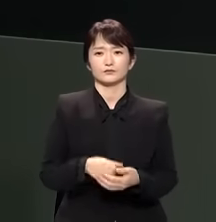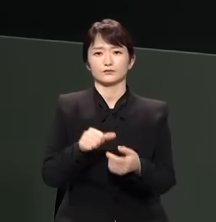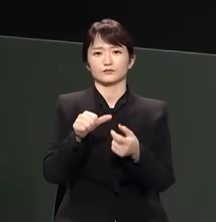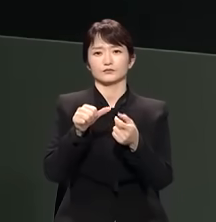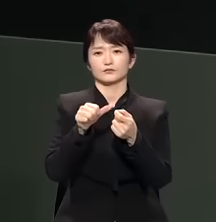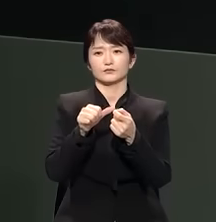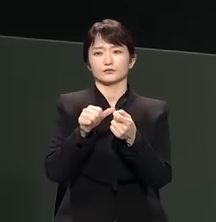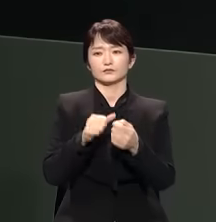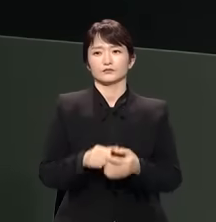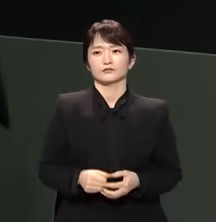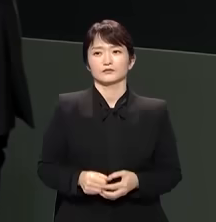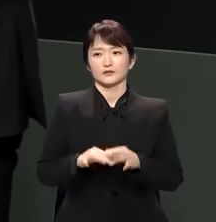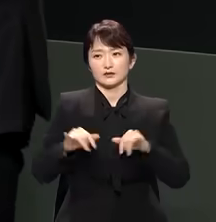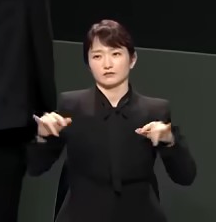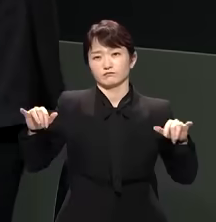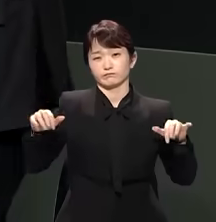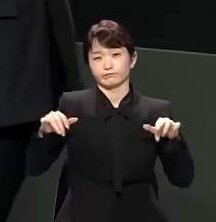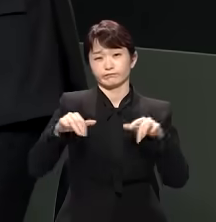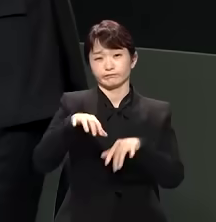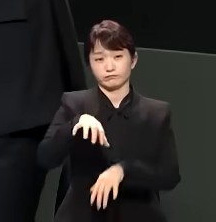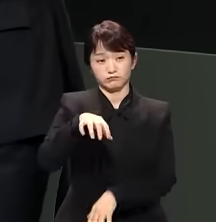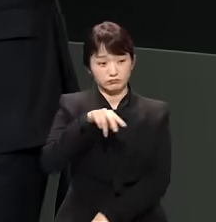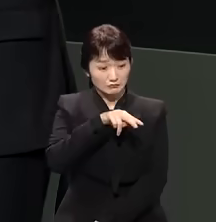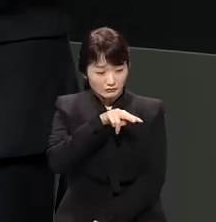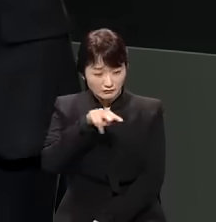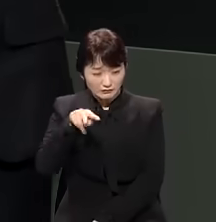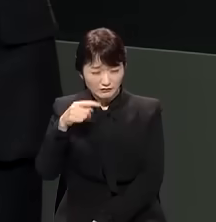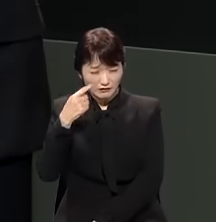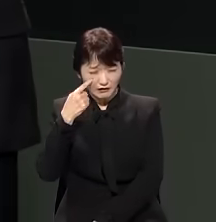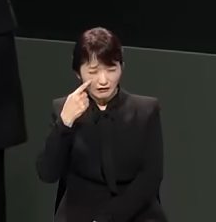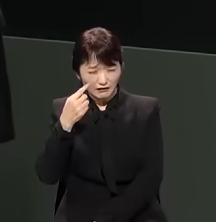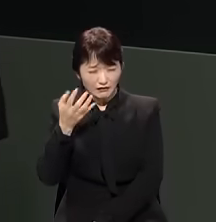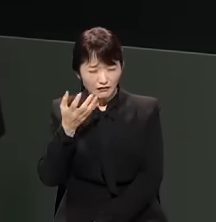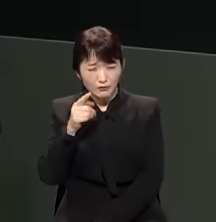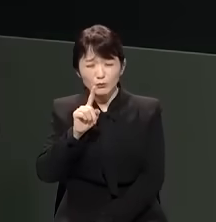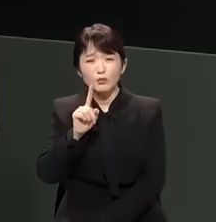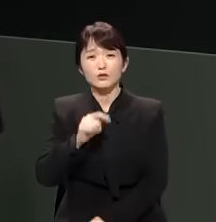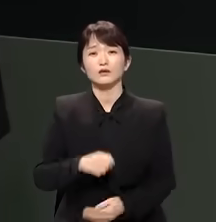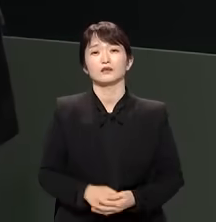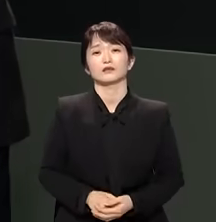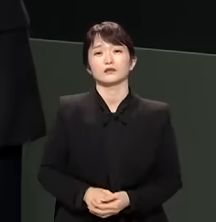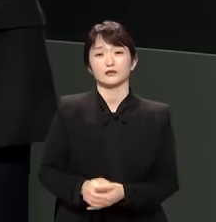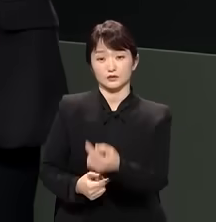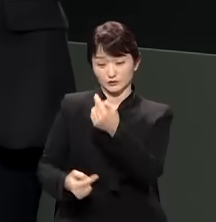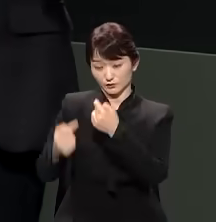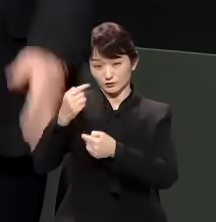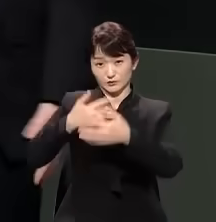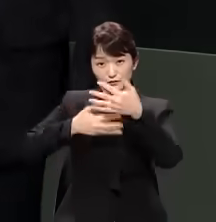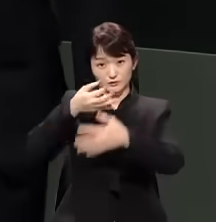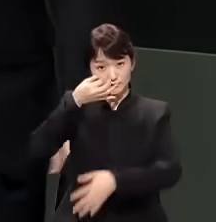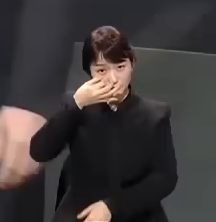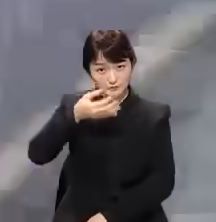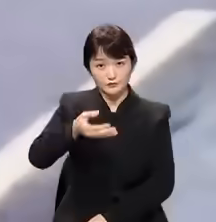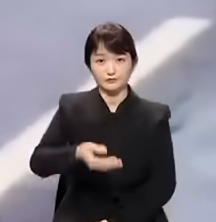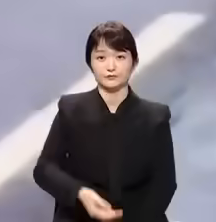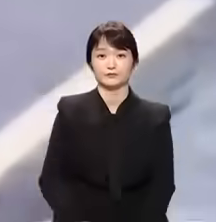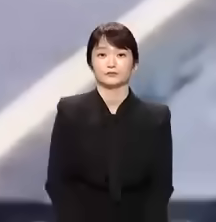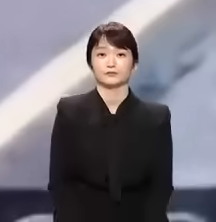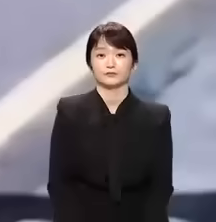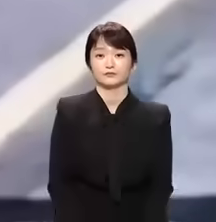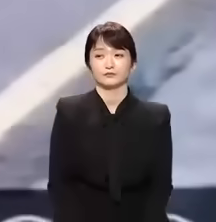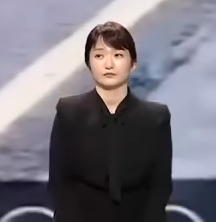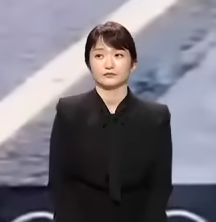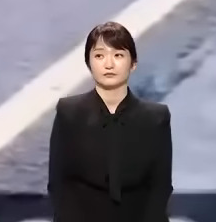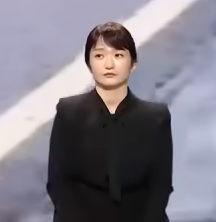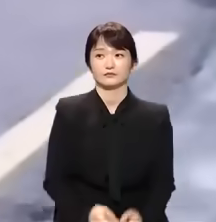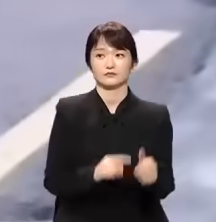가죠 공공 장소 안구 테러입니다 자 먼저 사방 가족께서 제보해 주신 영상으로 시작하죠